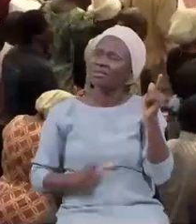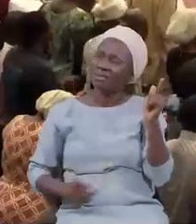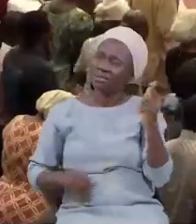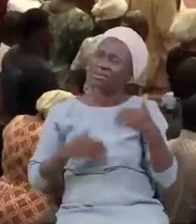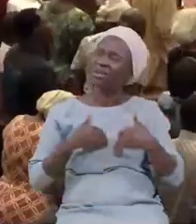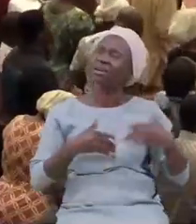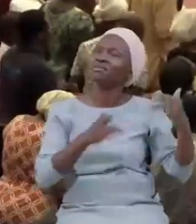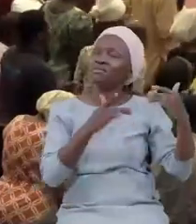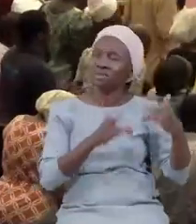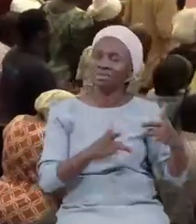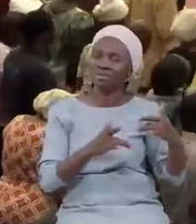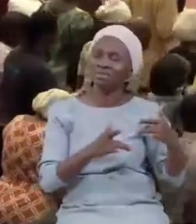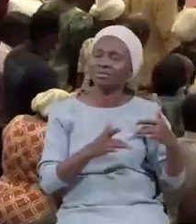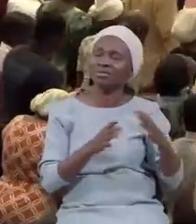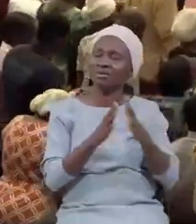Seigneur, aie pitié.